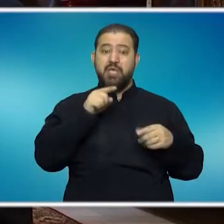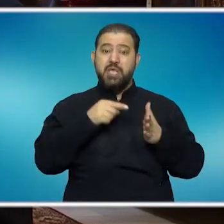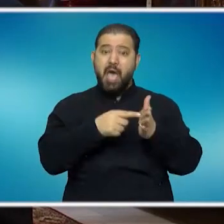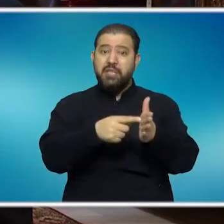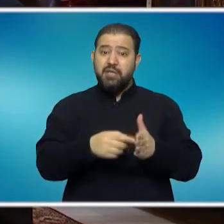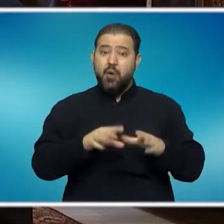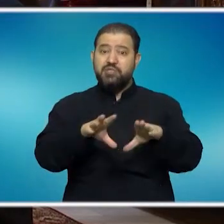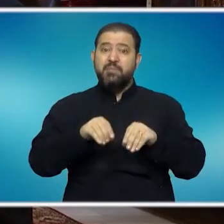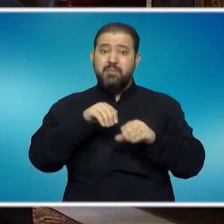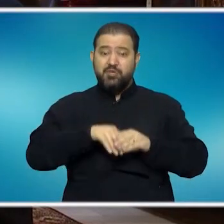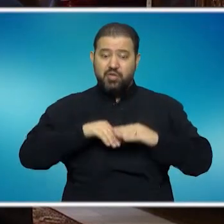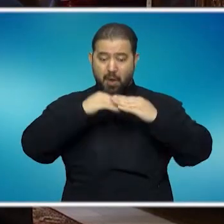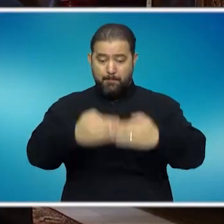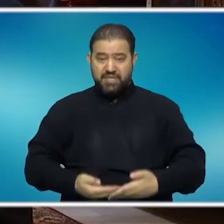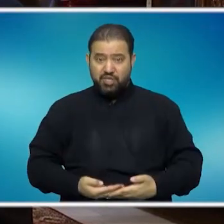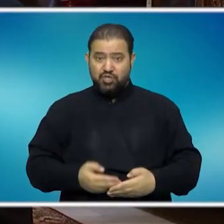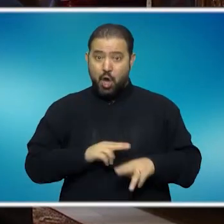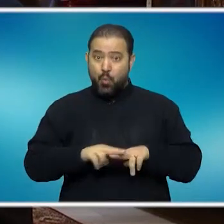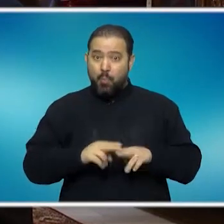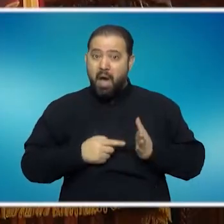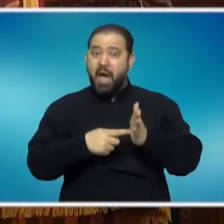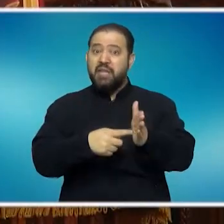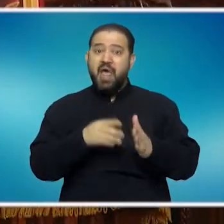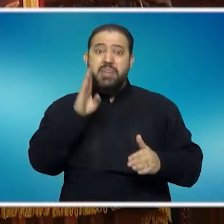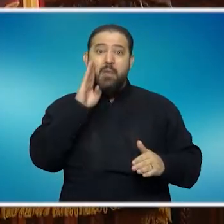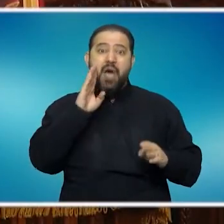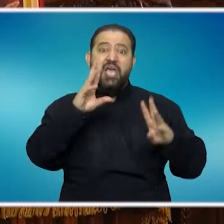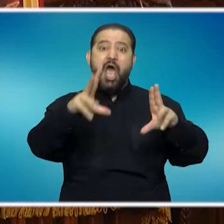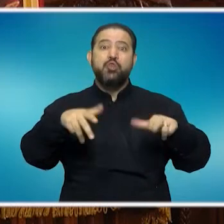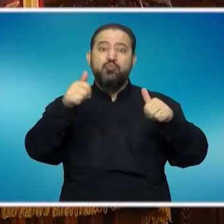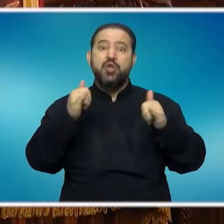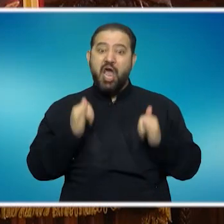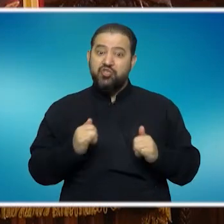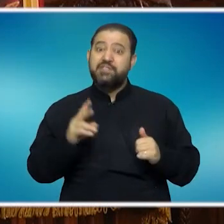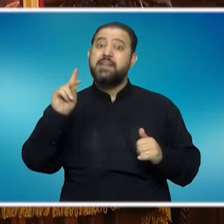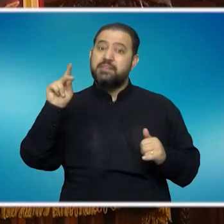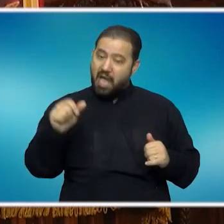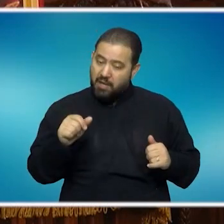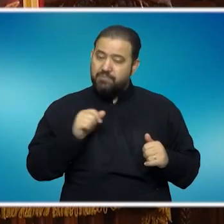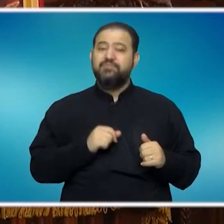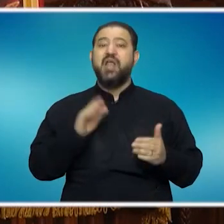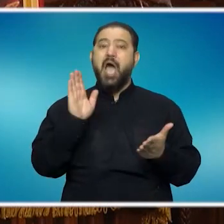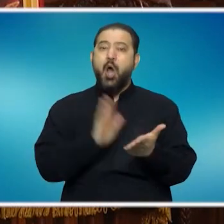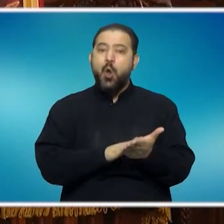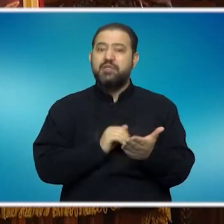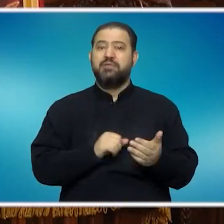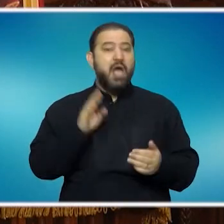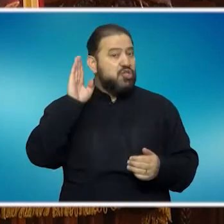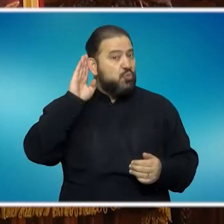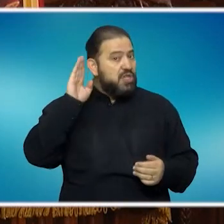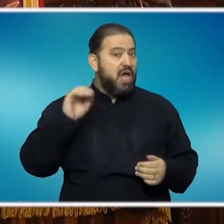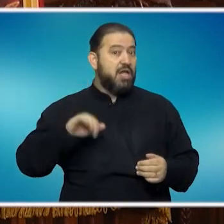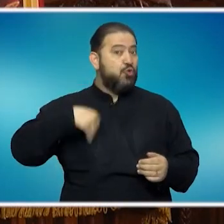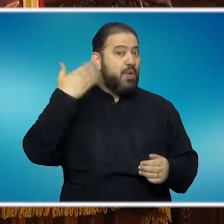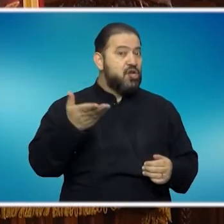avea împântece. În ce fel și-a exprimat Maica Domnului acest acord, această